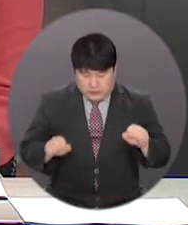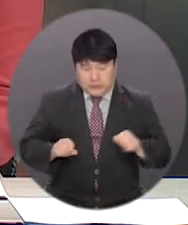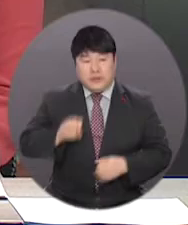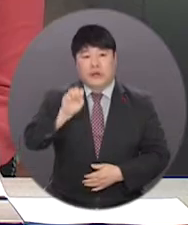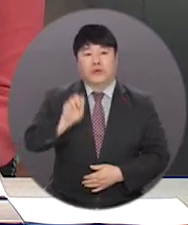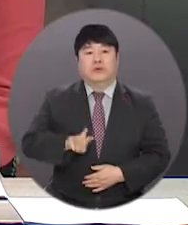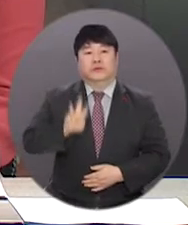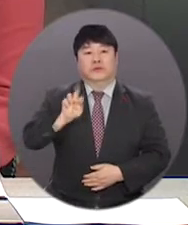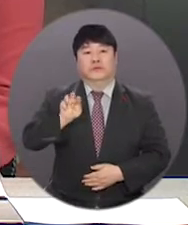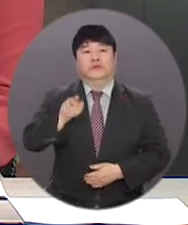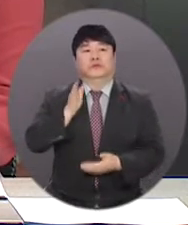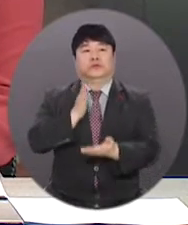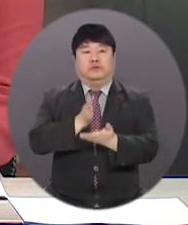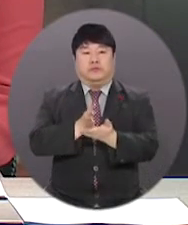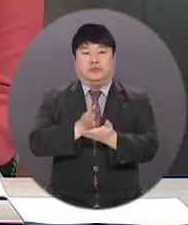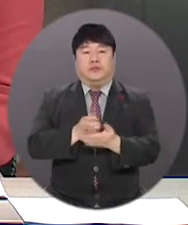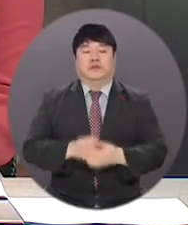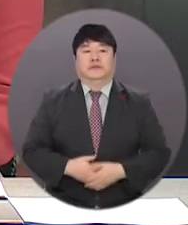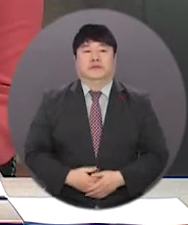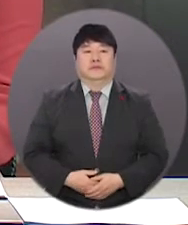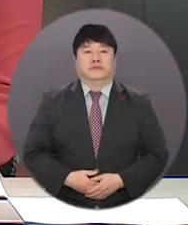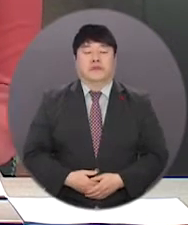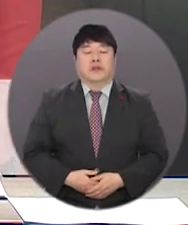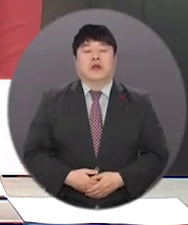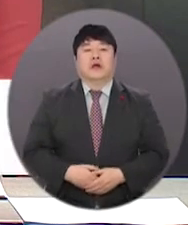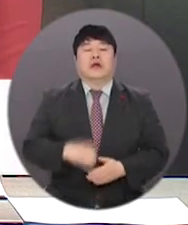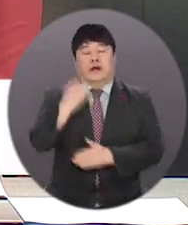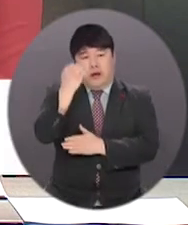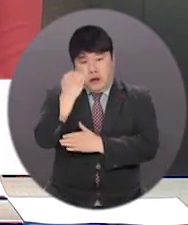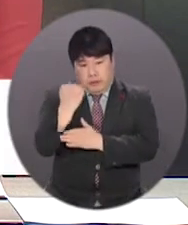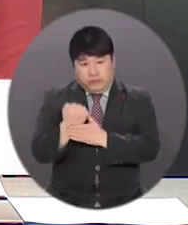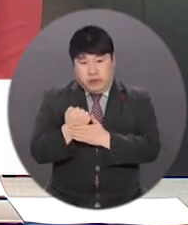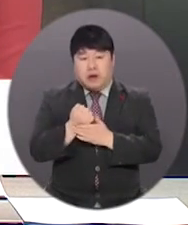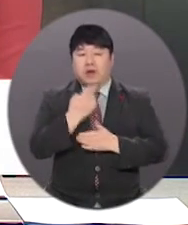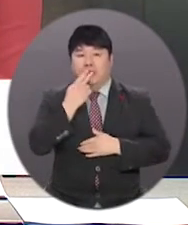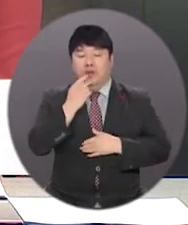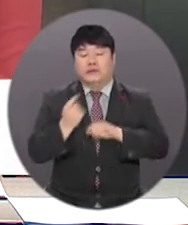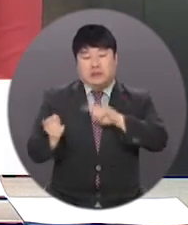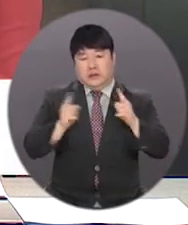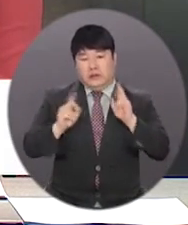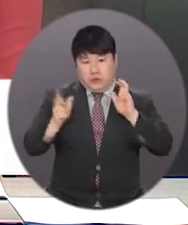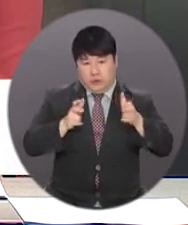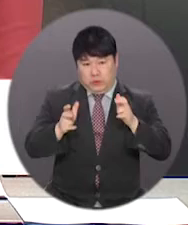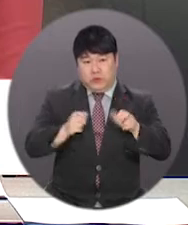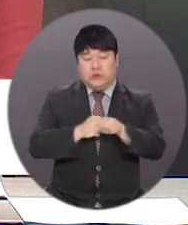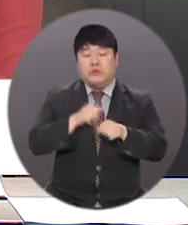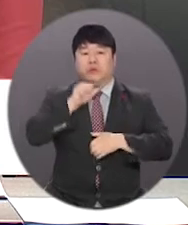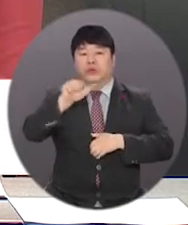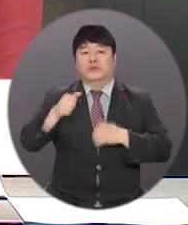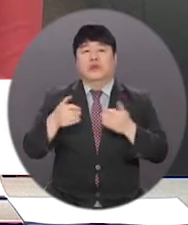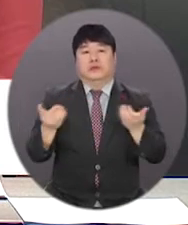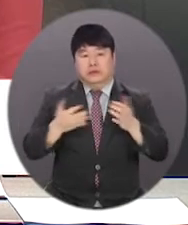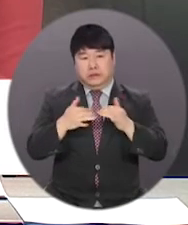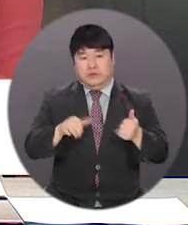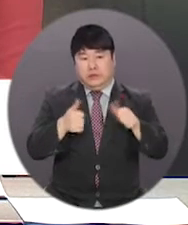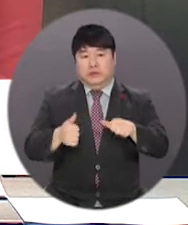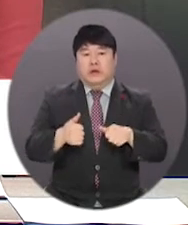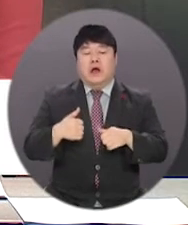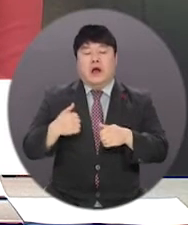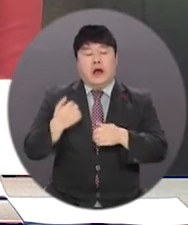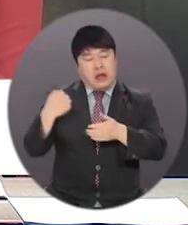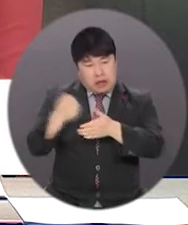여러분 안녕하십니까? 광주 MBC 뉴스데스크입니다. 폐플라스틱 재생공장에서 50대 노동자가 숨진 안타까운 사연